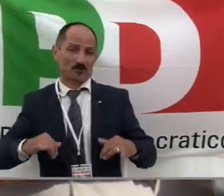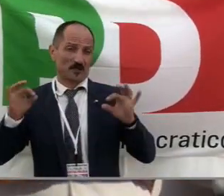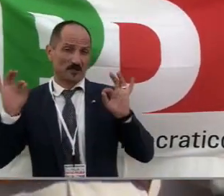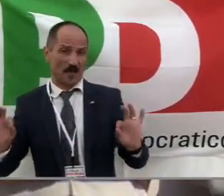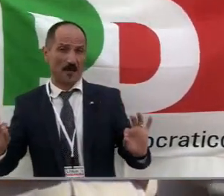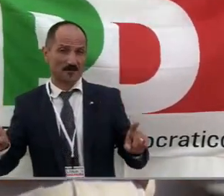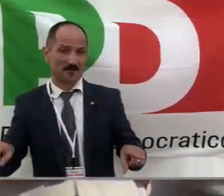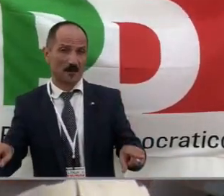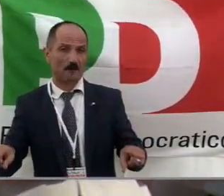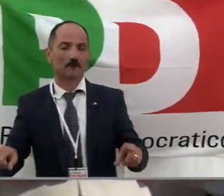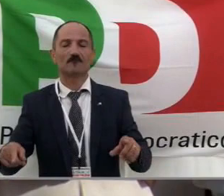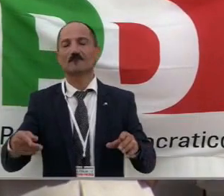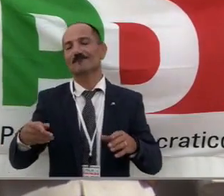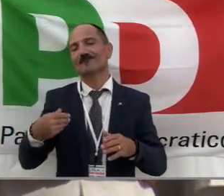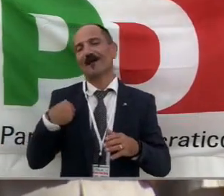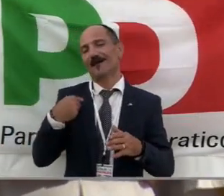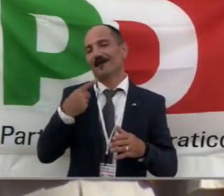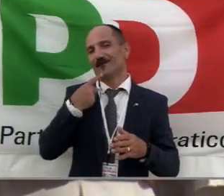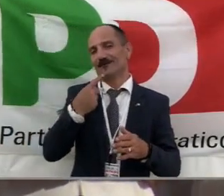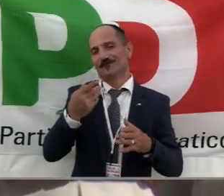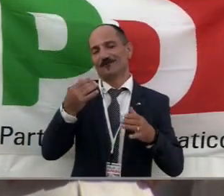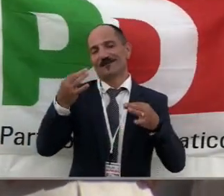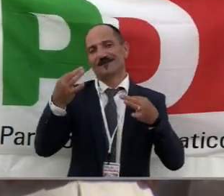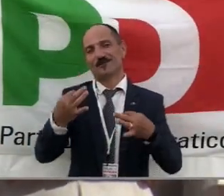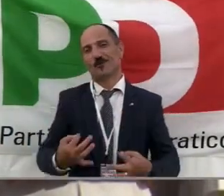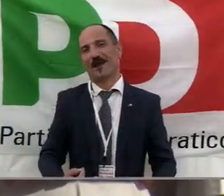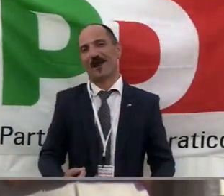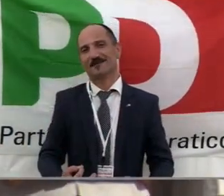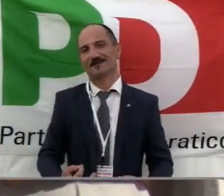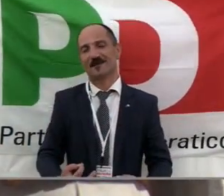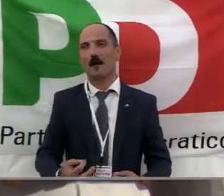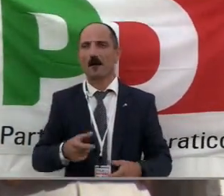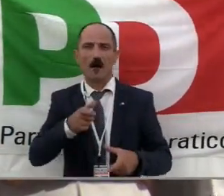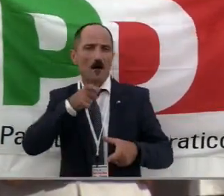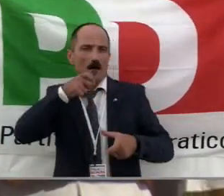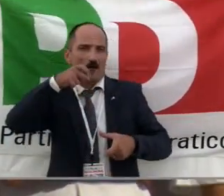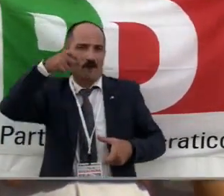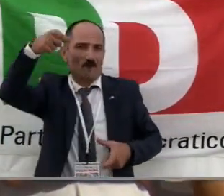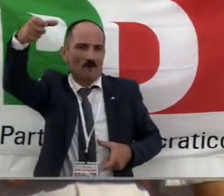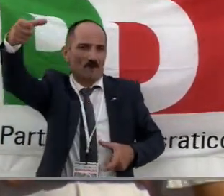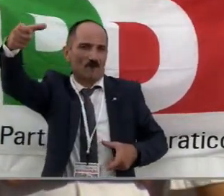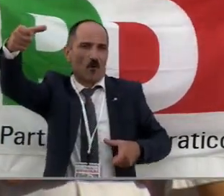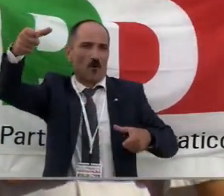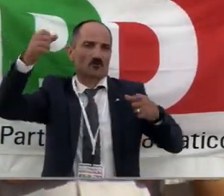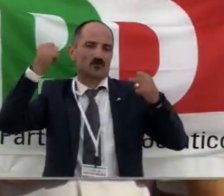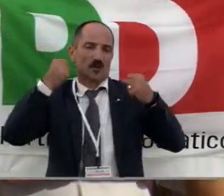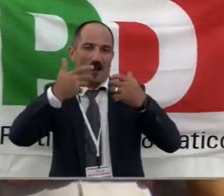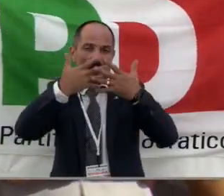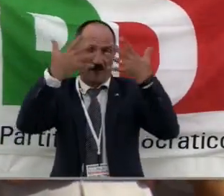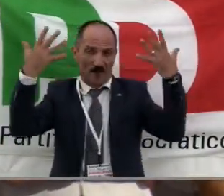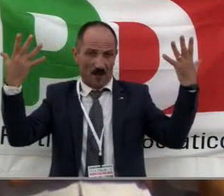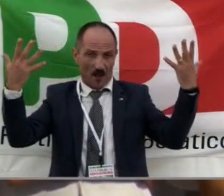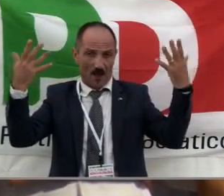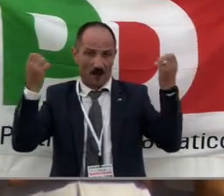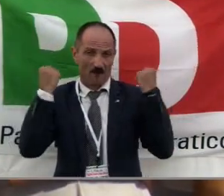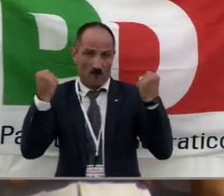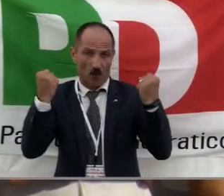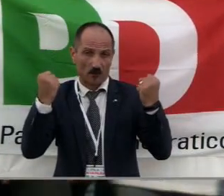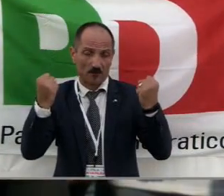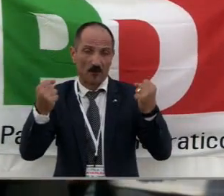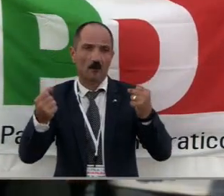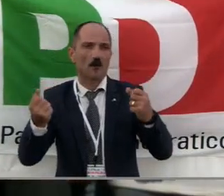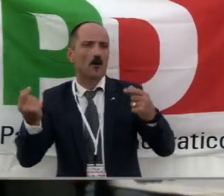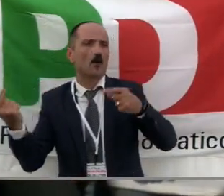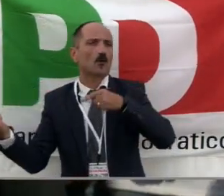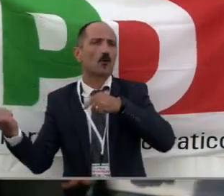a proposito di sicurezza, alziamo la nostra voce forte e chiara contro